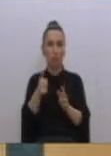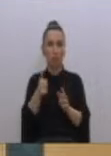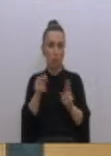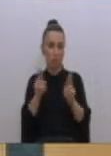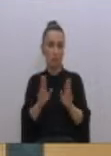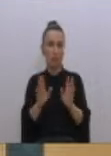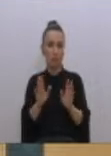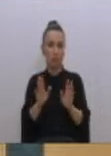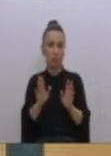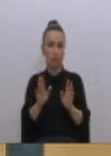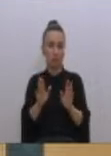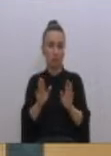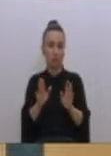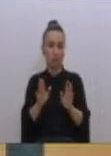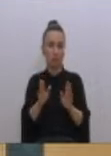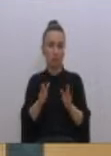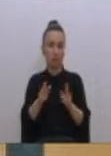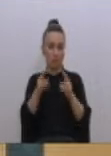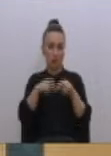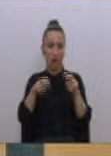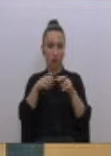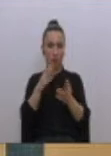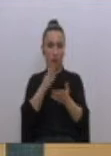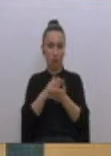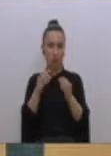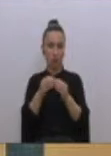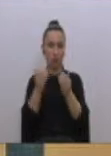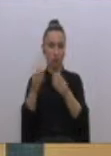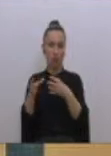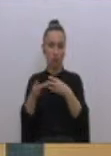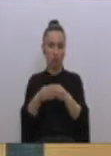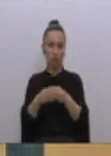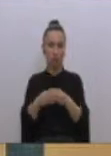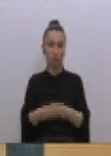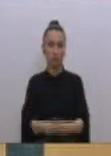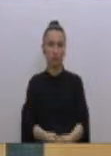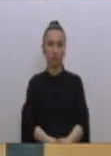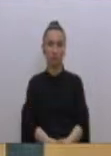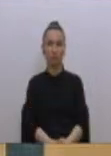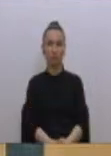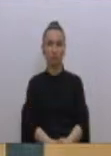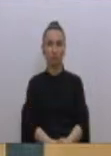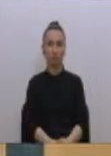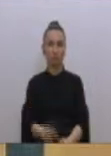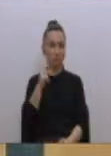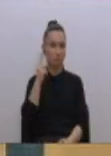წესი განხილული არის ხოლმე აუდიტის ჯგუფთან ერთად.